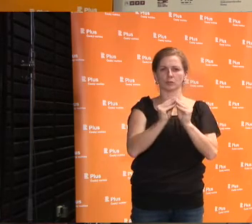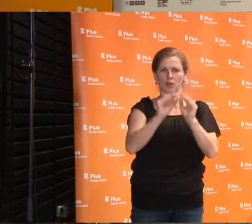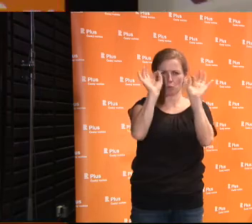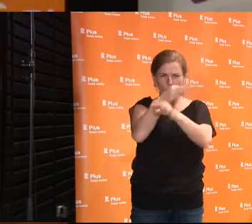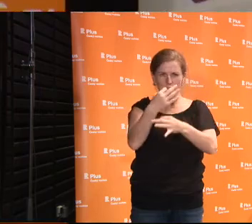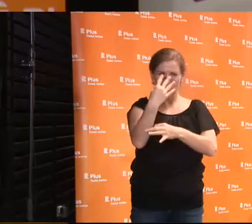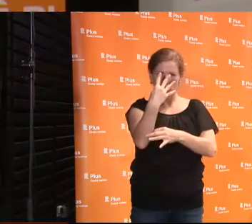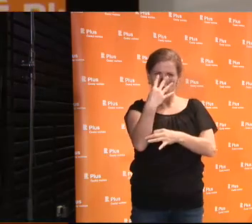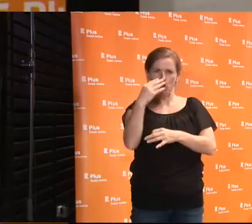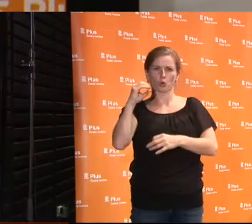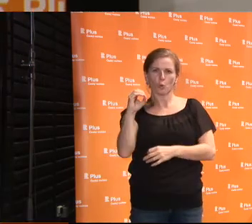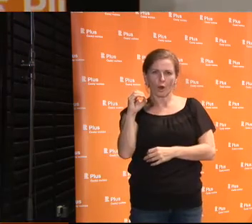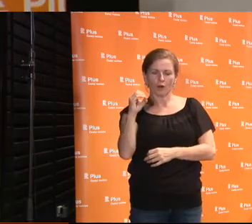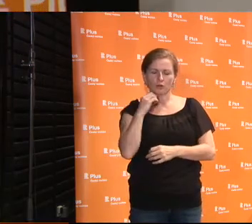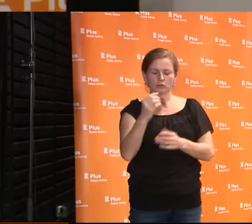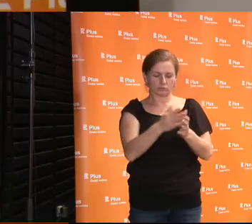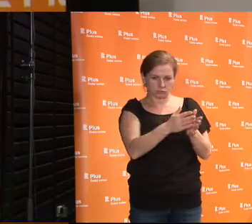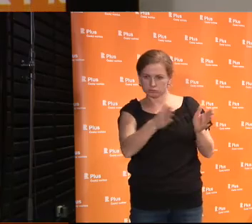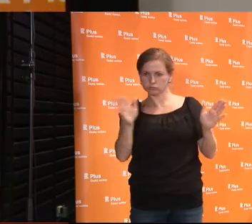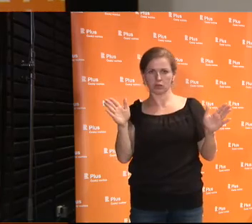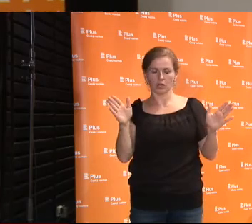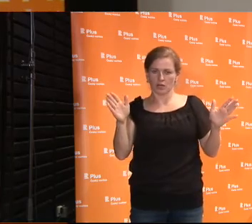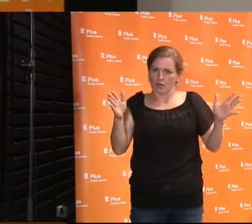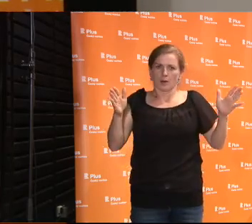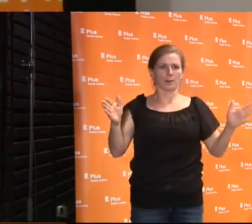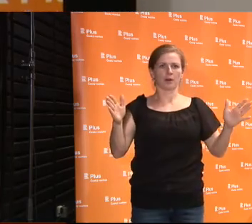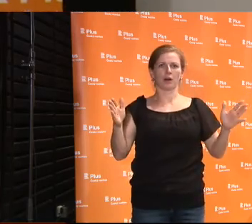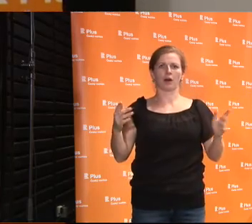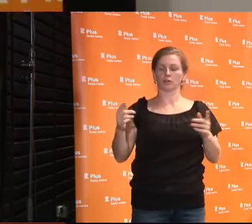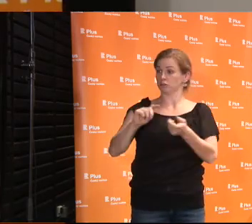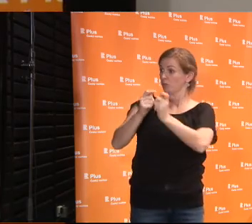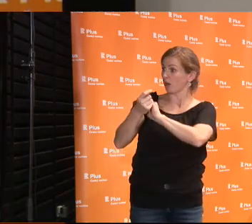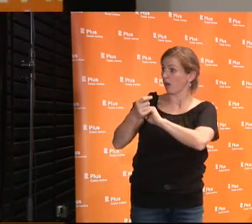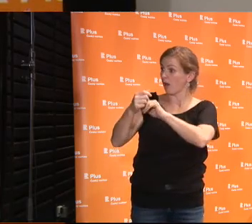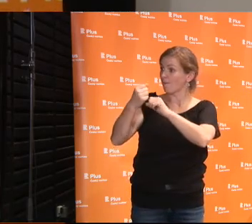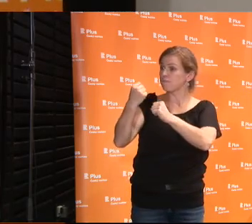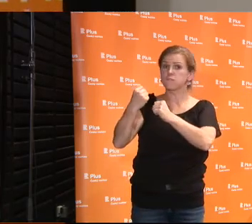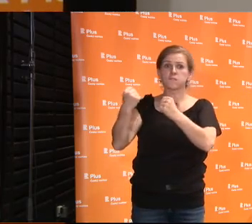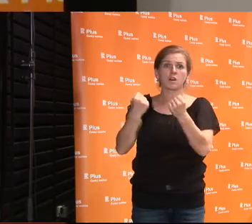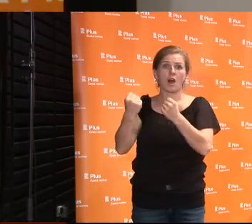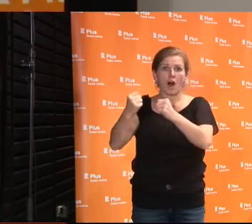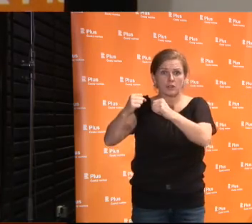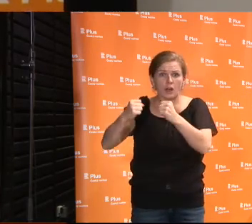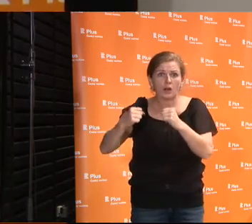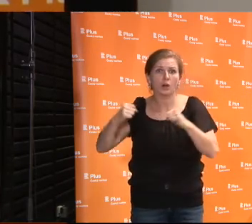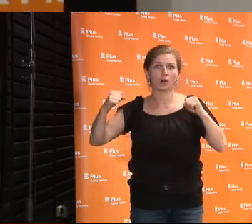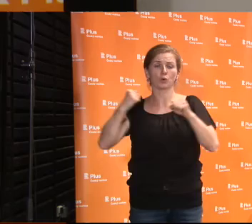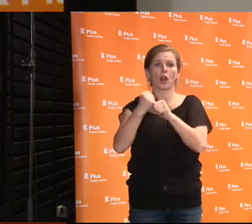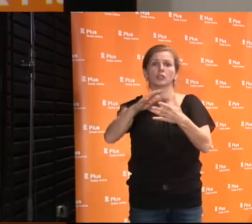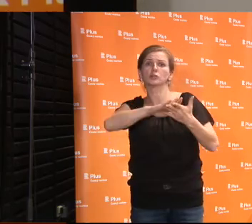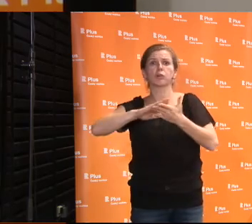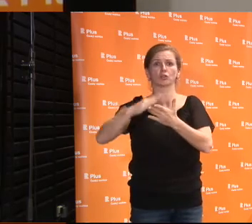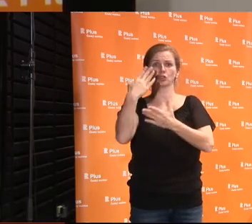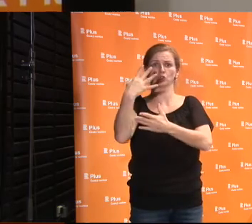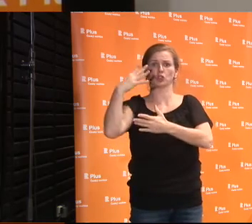vzali tak ze široka, že nakonec vláda s tou udělala iniciativu Společnost 4.0, protože jednou z